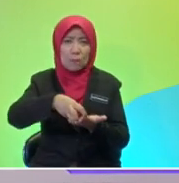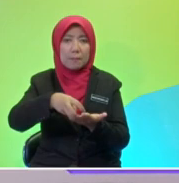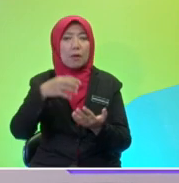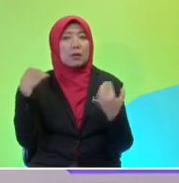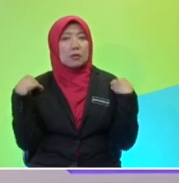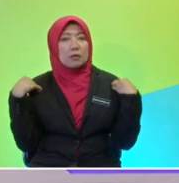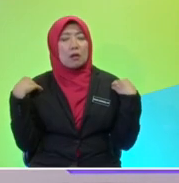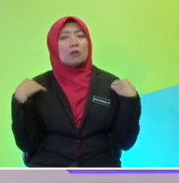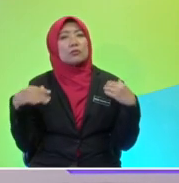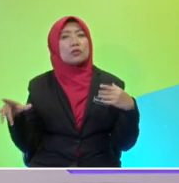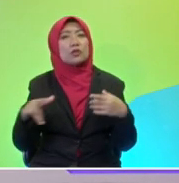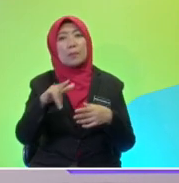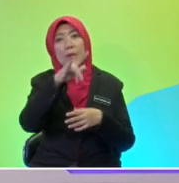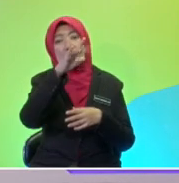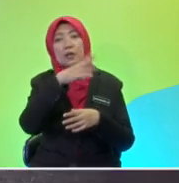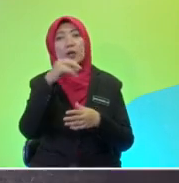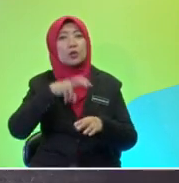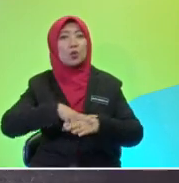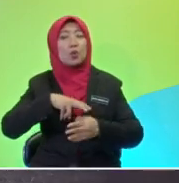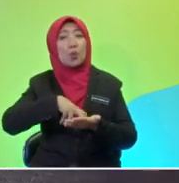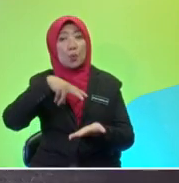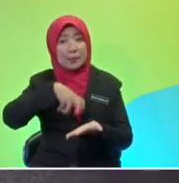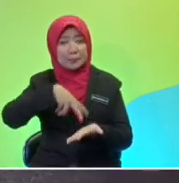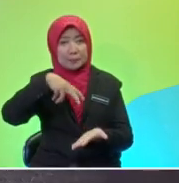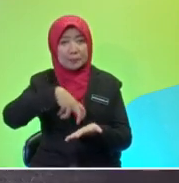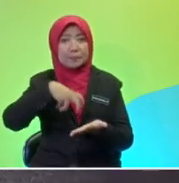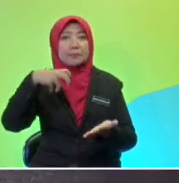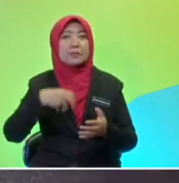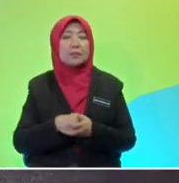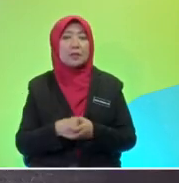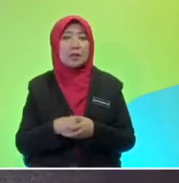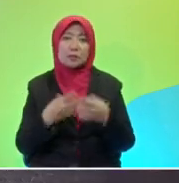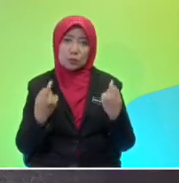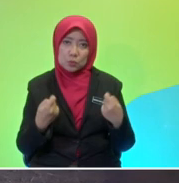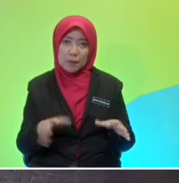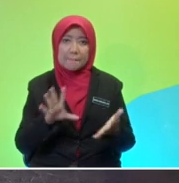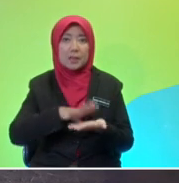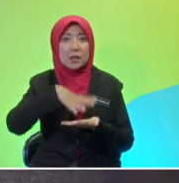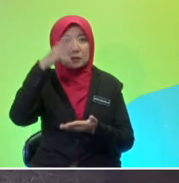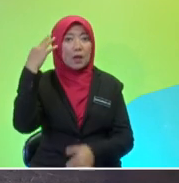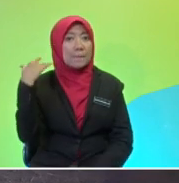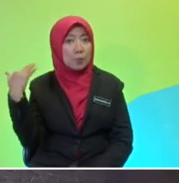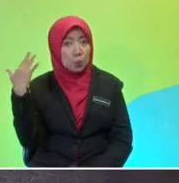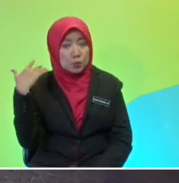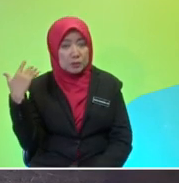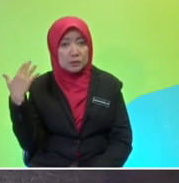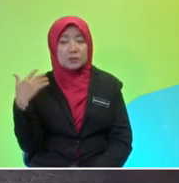terbang dan ada yang melompat nah Selain tempat itu kita pun setelah pun belajar tentang bunyi-bunyi